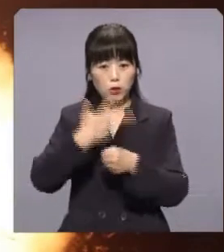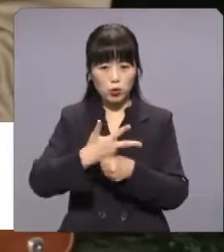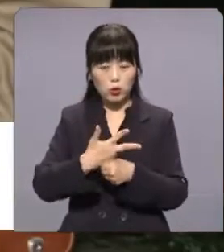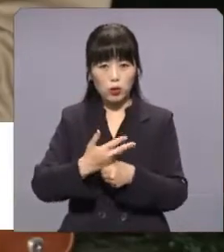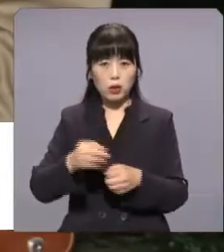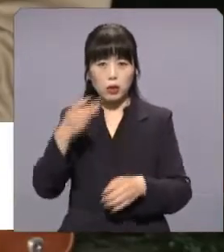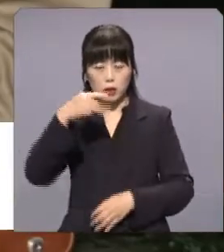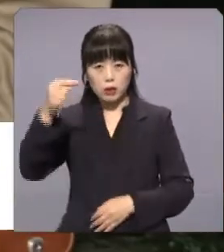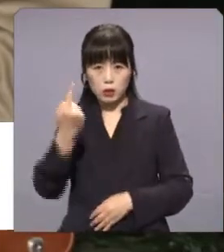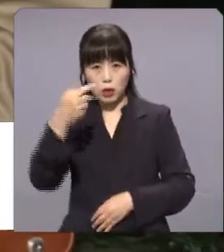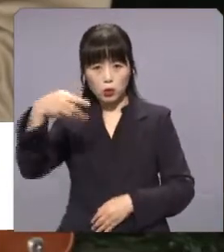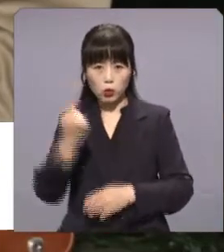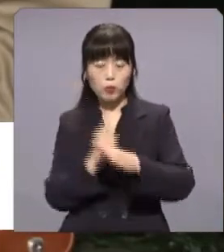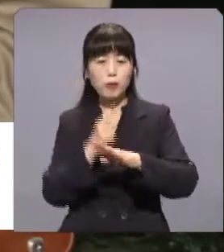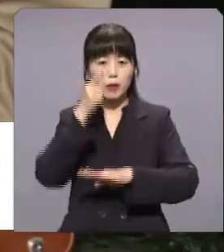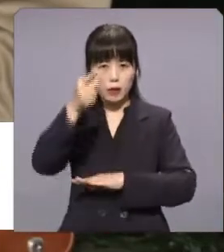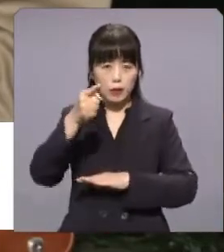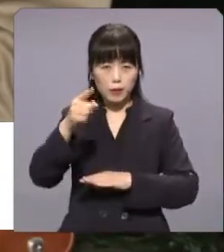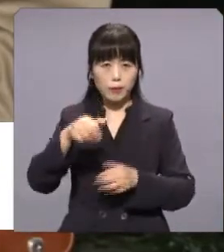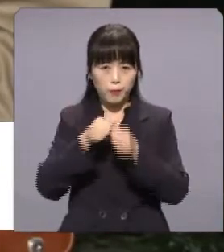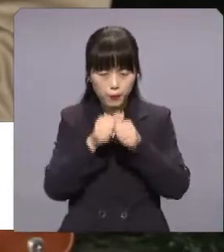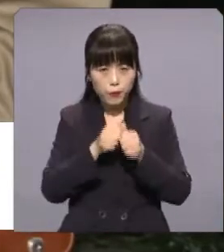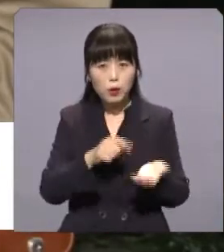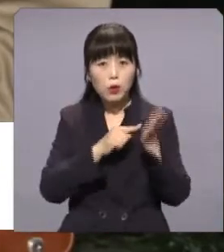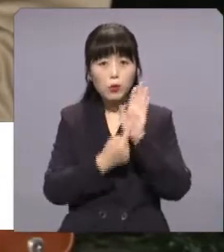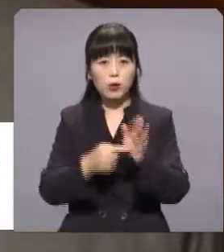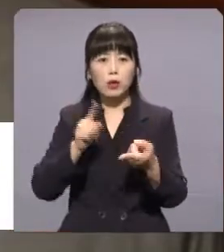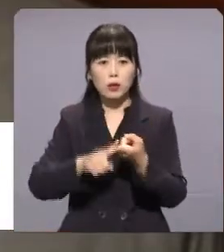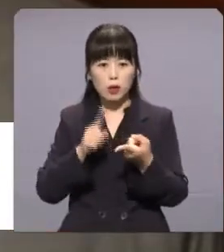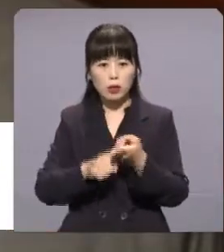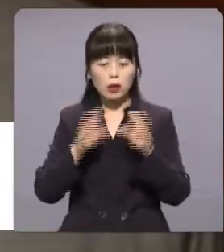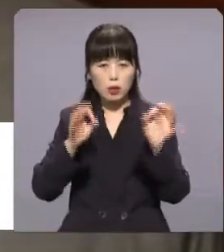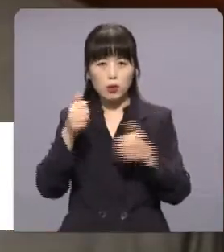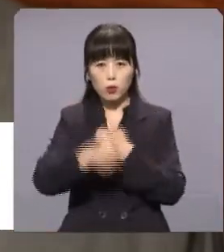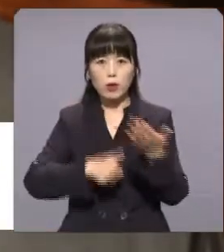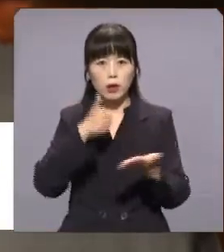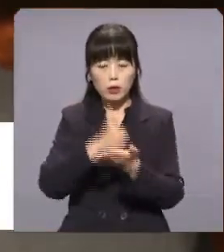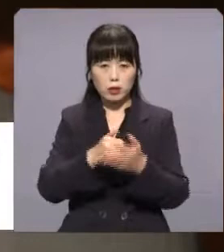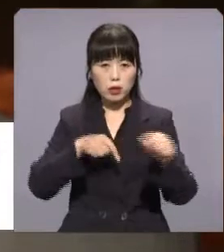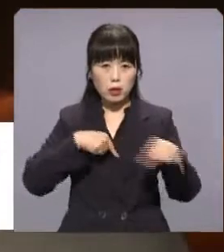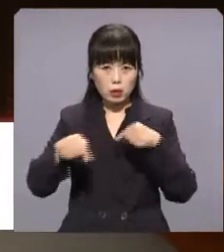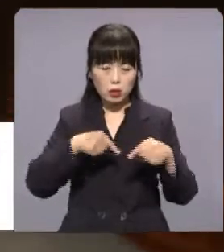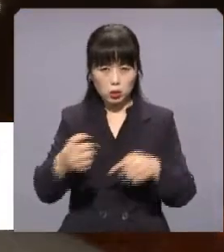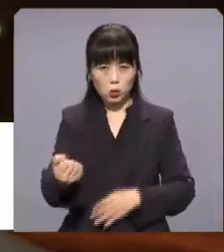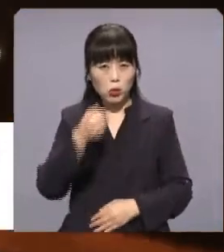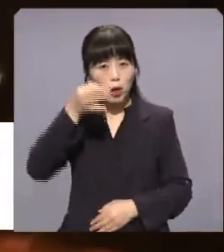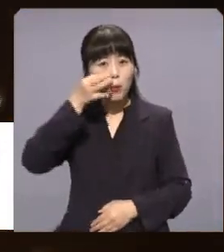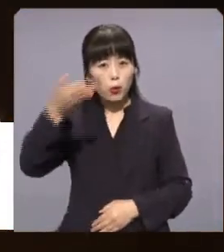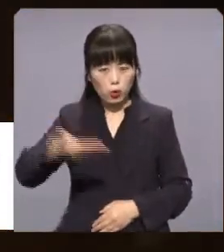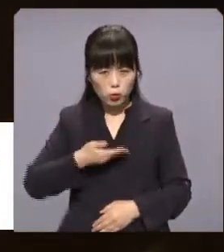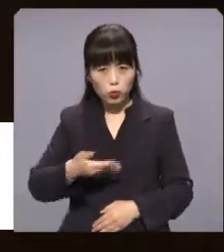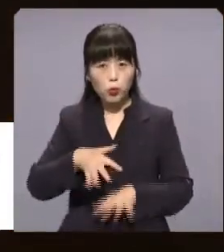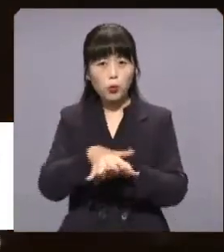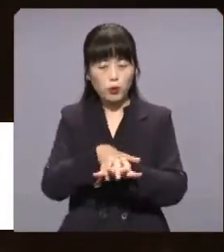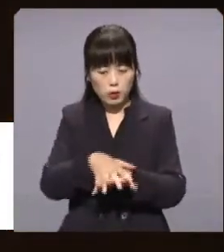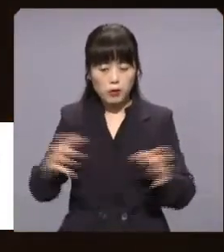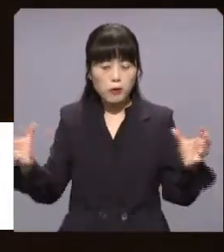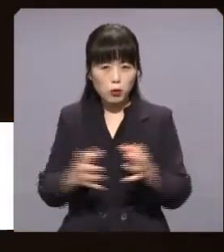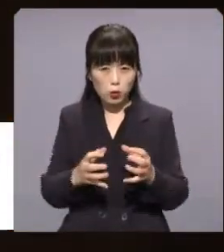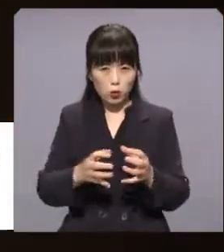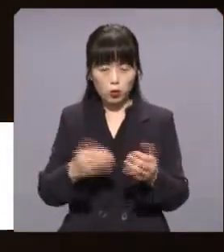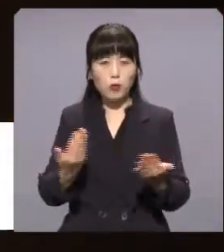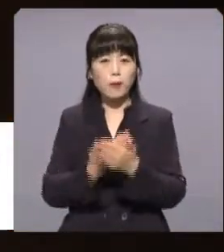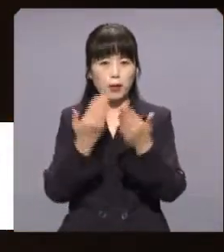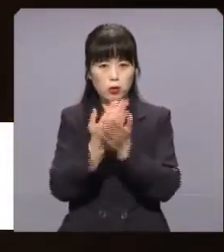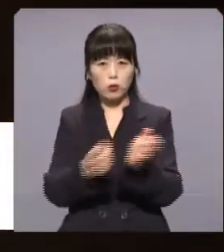맞아 탄도미사일 발사 장면을 상세하게 공개한 것은 김 위원장의 지도력을 부각시키고 체제 결속을 도모하기